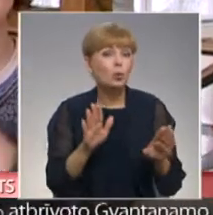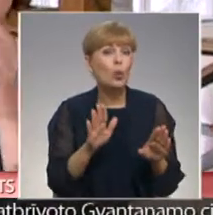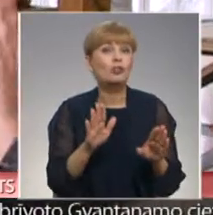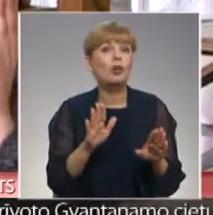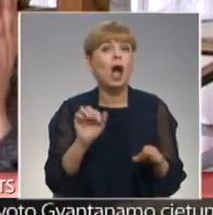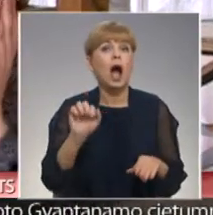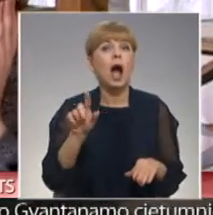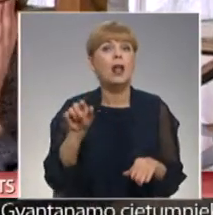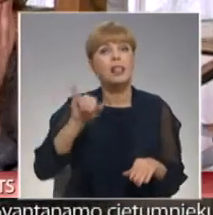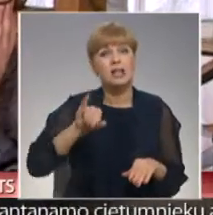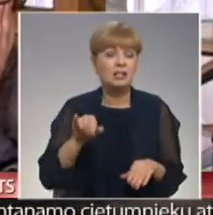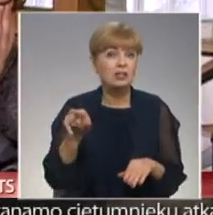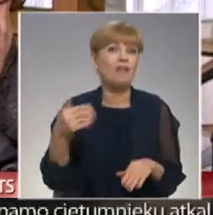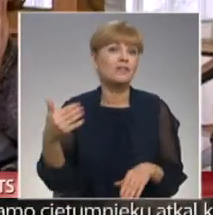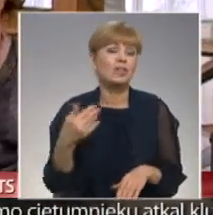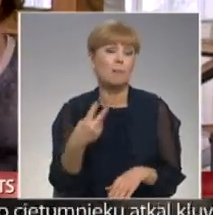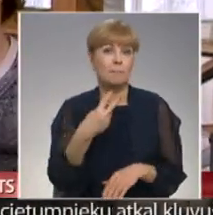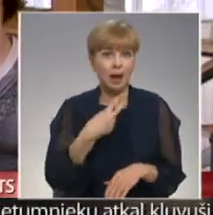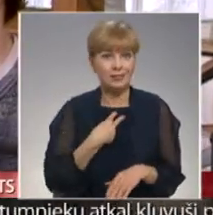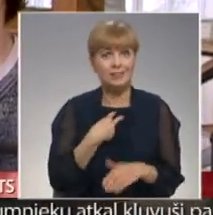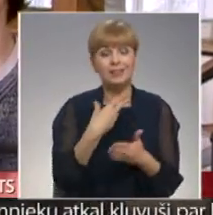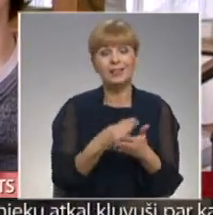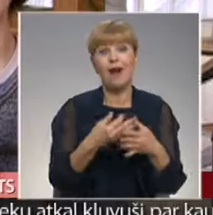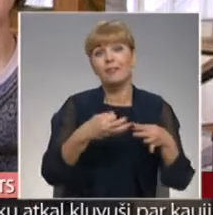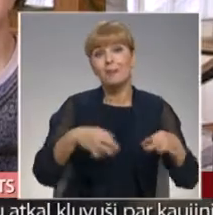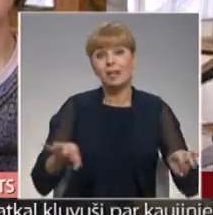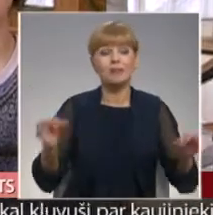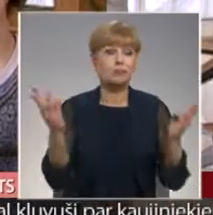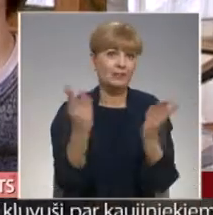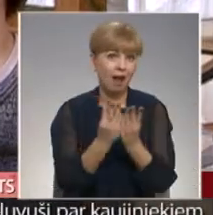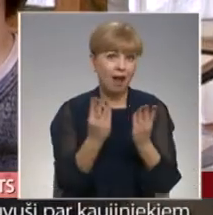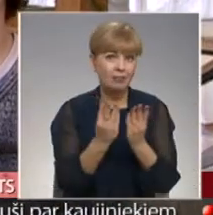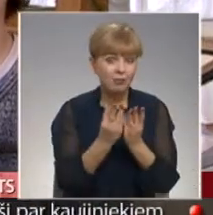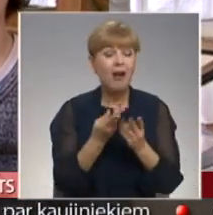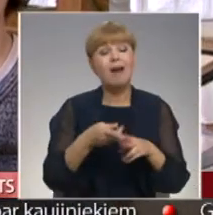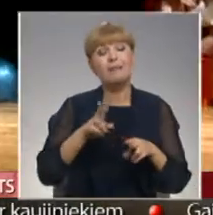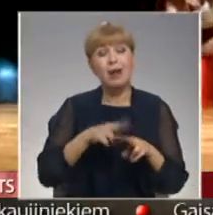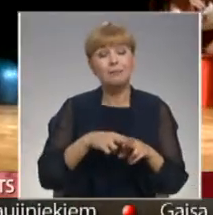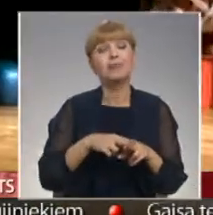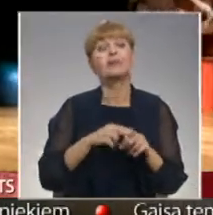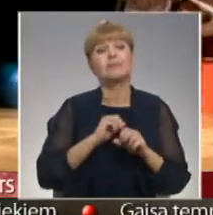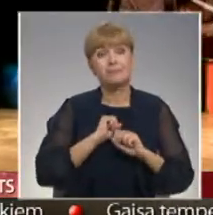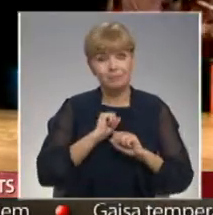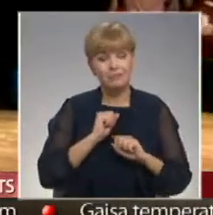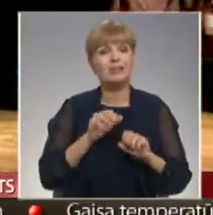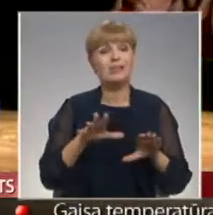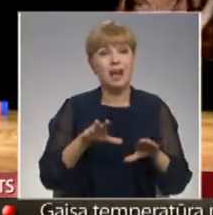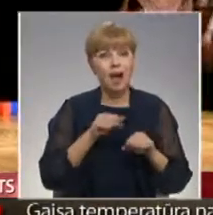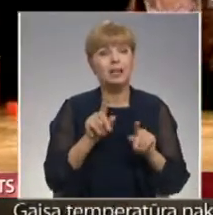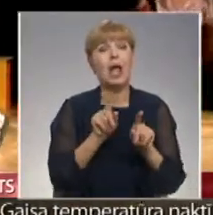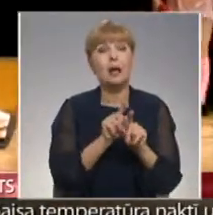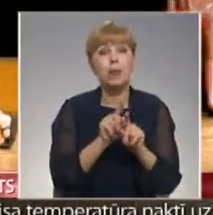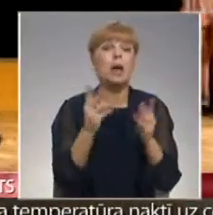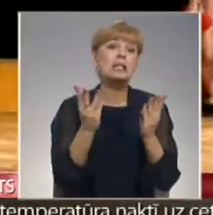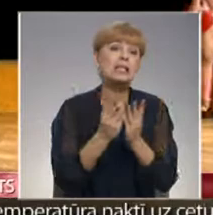tām, kas tiešām pārsteidz ar to savu brīvību skatuves, tāpēc mēs arī saņēmām. No 3 skatuves uzvedumiem